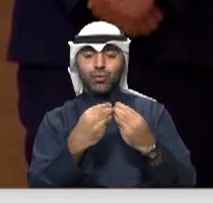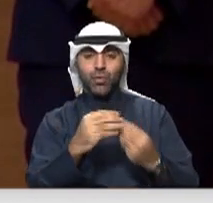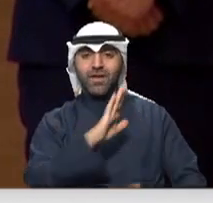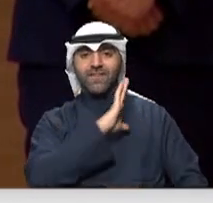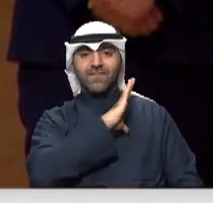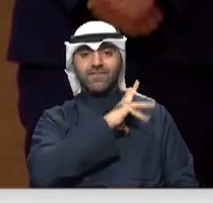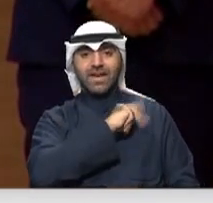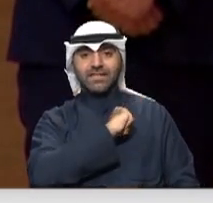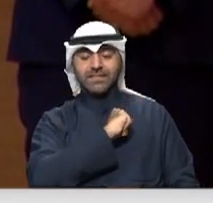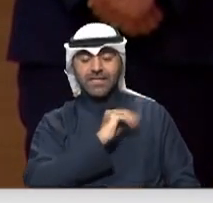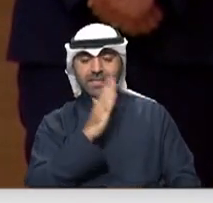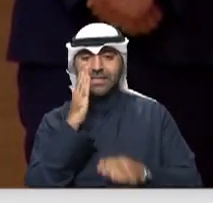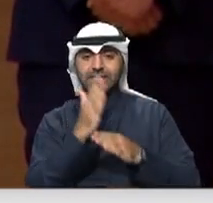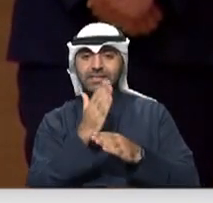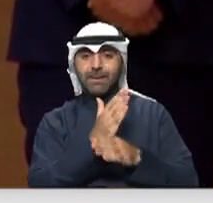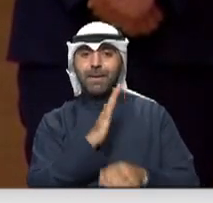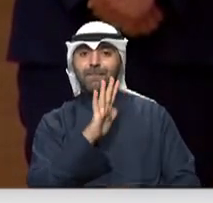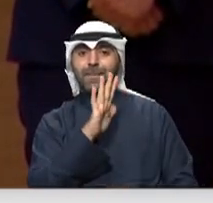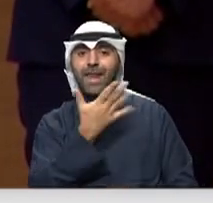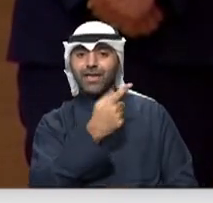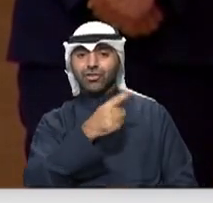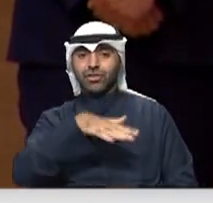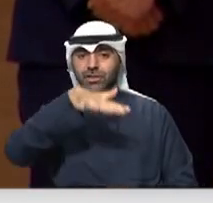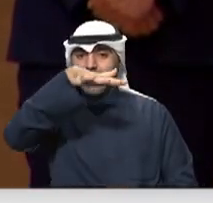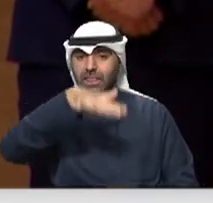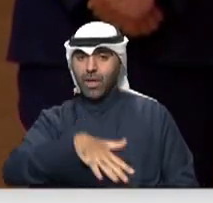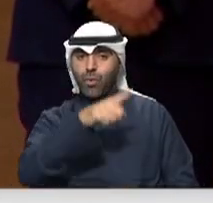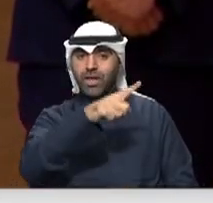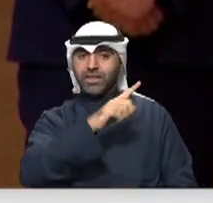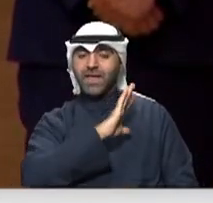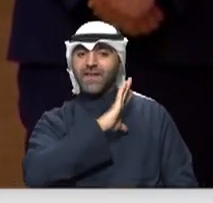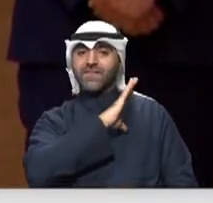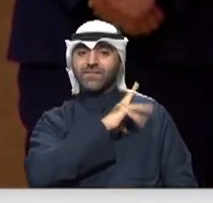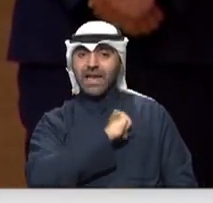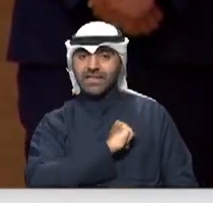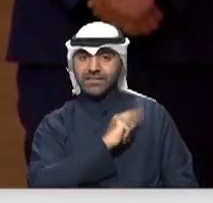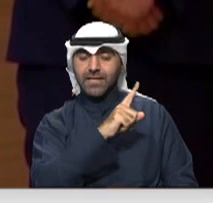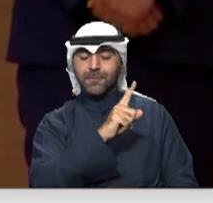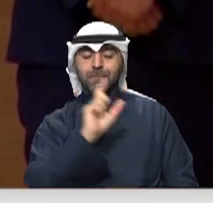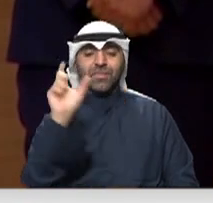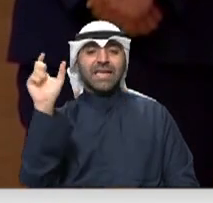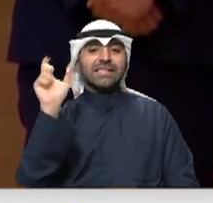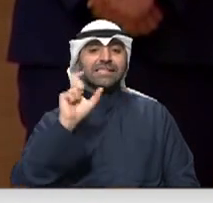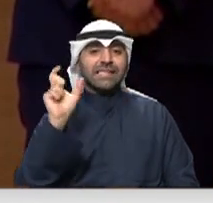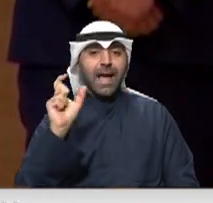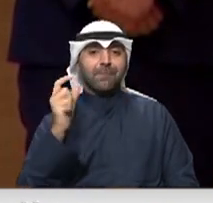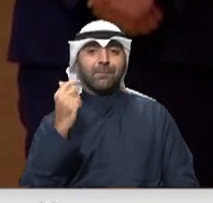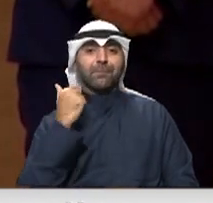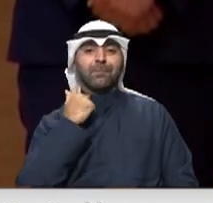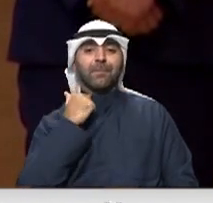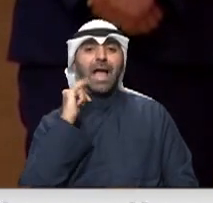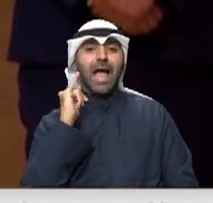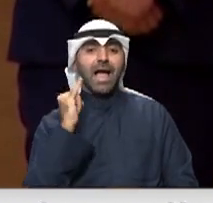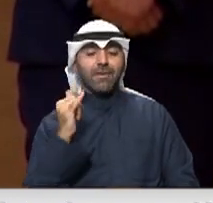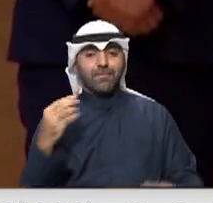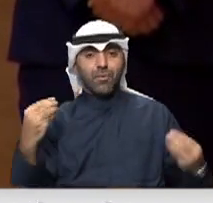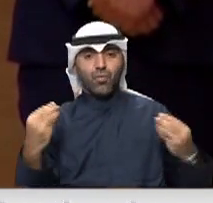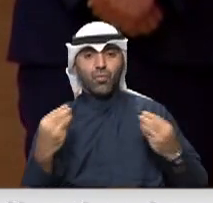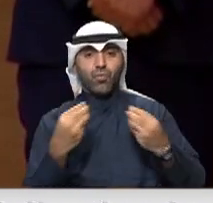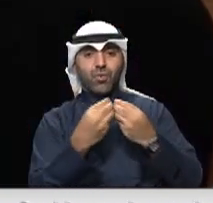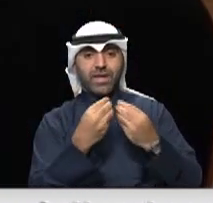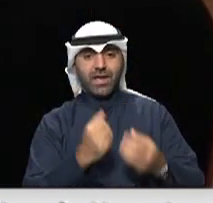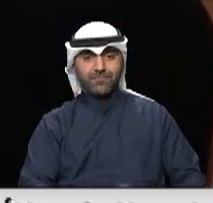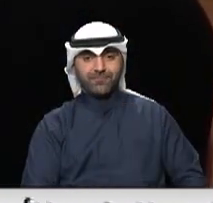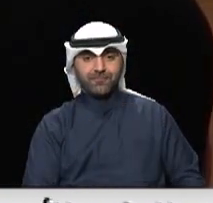نكونوا على كلمة واحدة، على موقف واحد حول الكيان